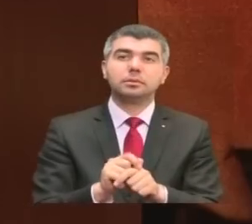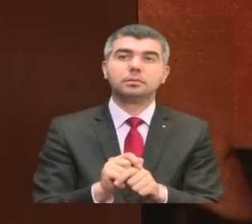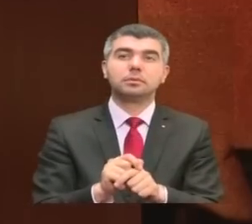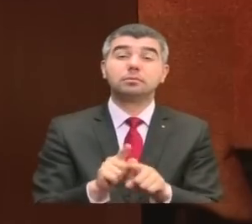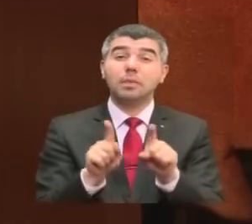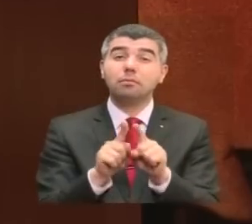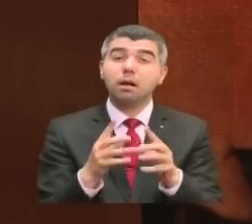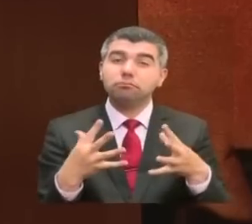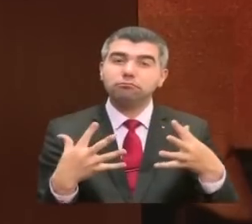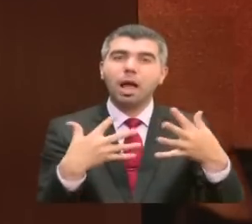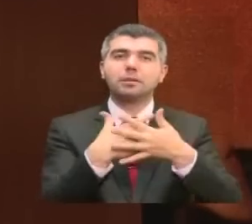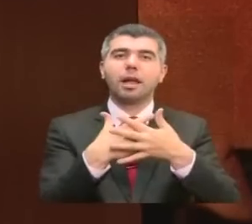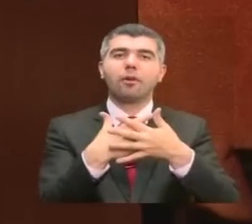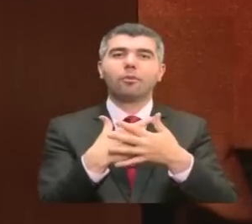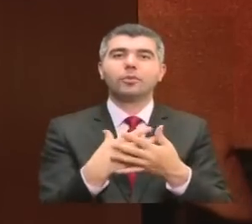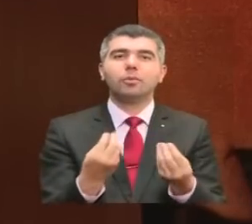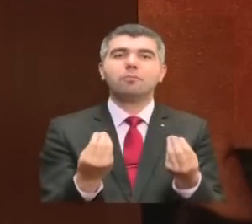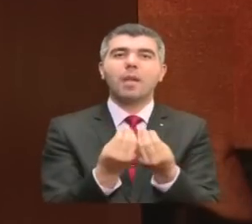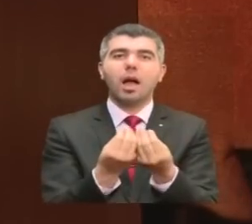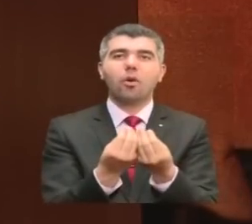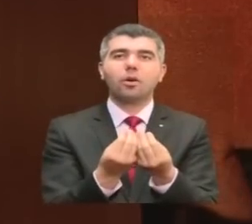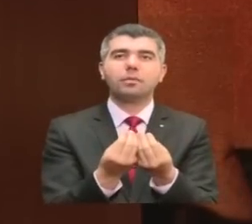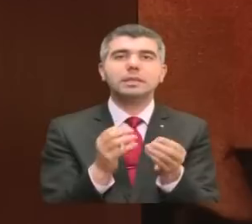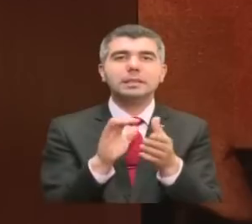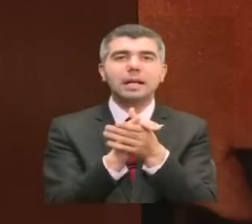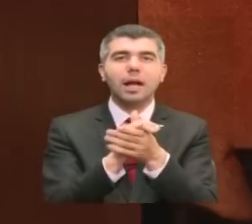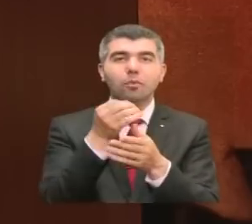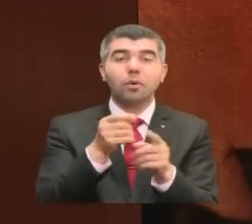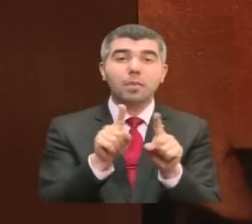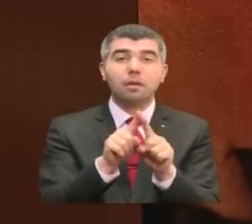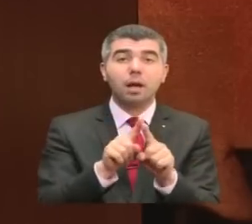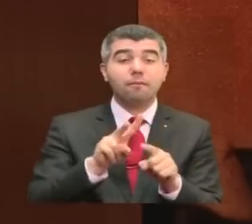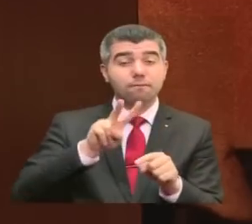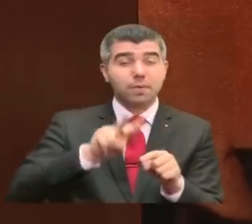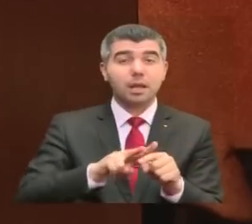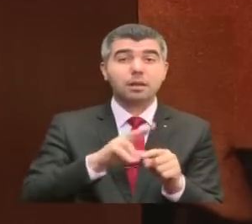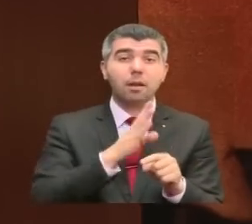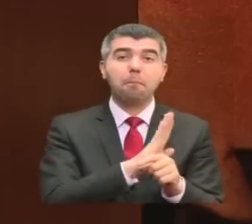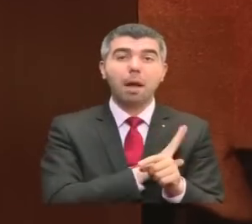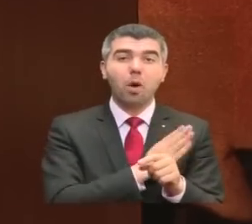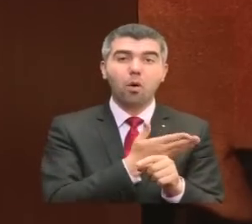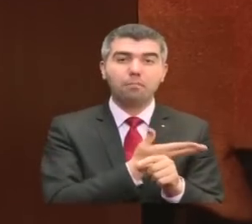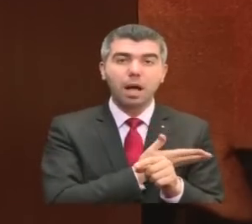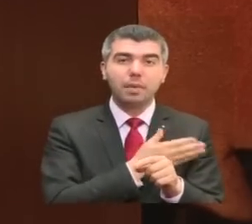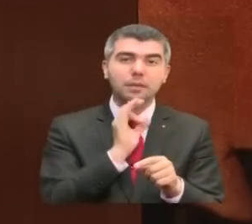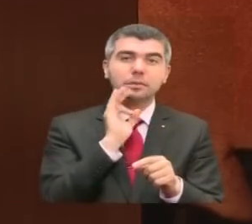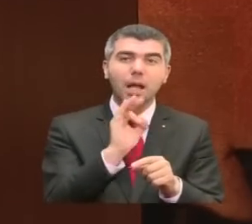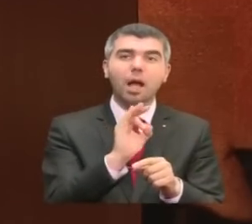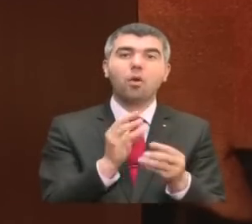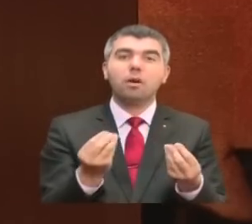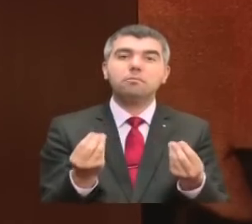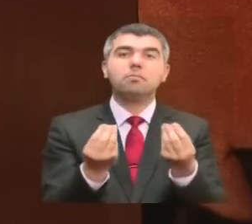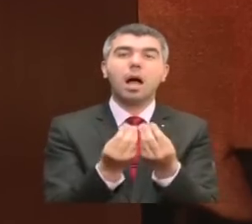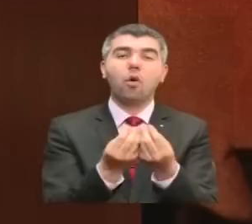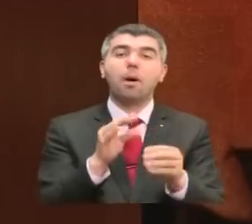التضامنيه لهذا التمديد ثم اكدت كذلك على اجباريه استفاده ابوي الشخص الخاص بالتامين الاجباري